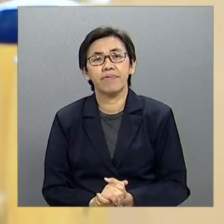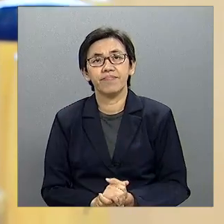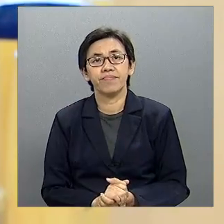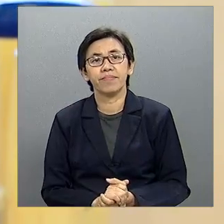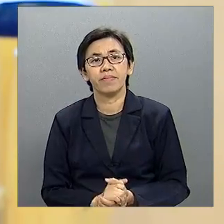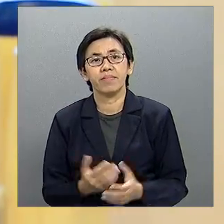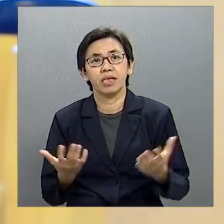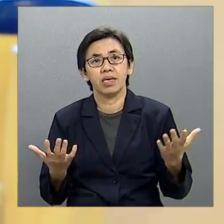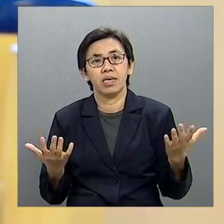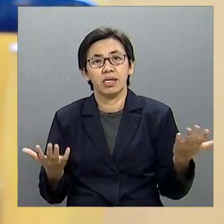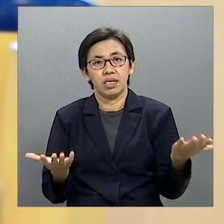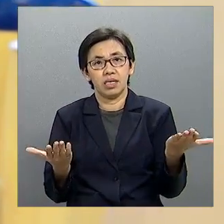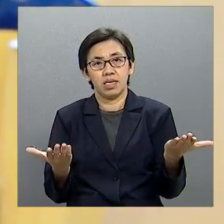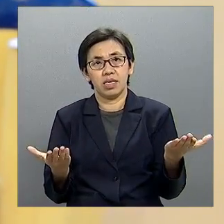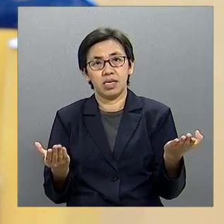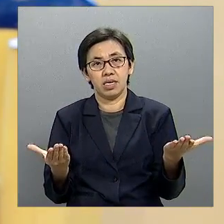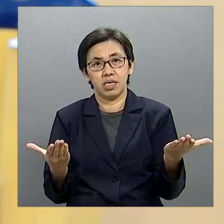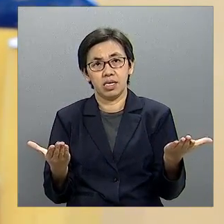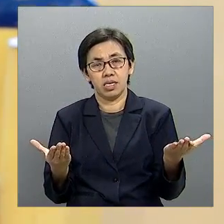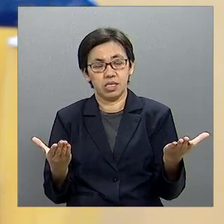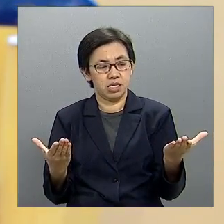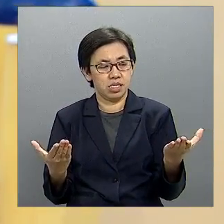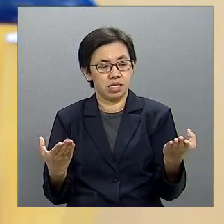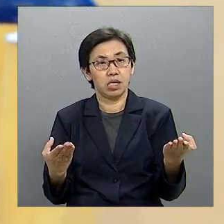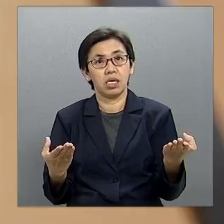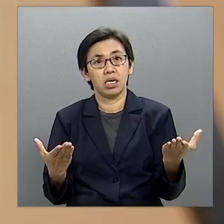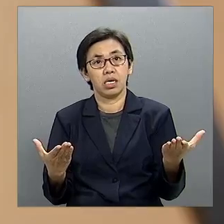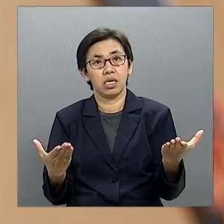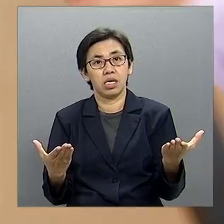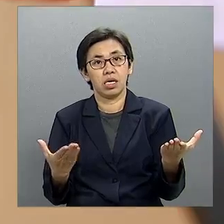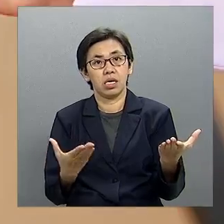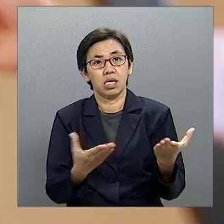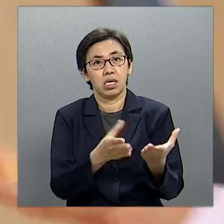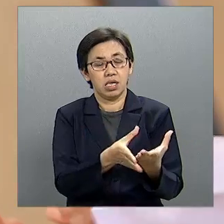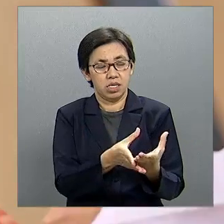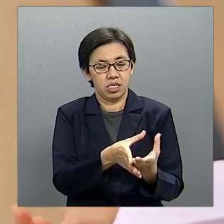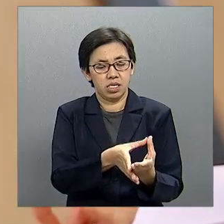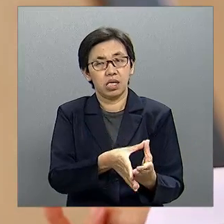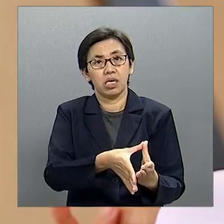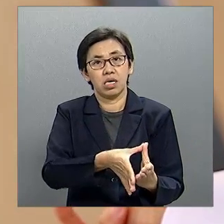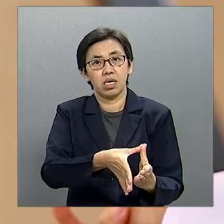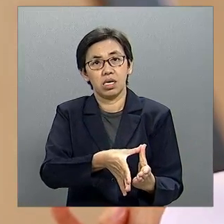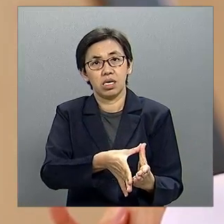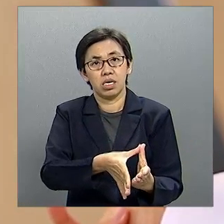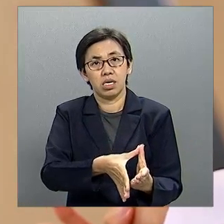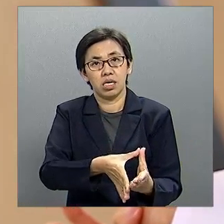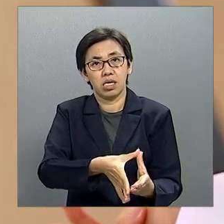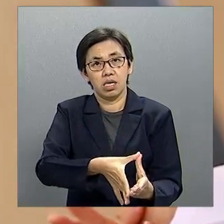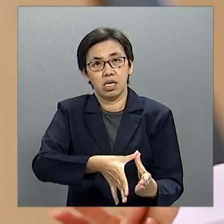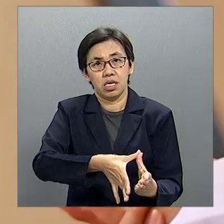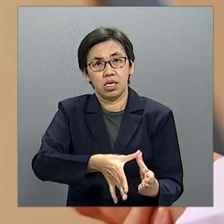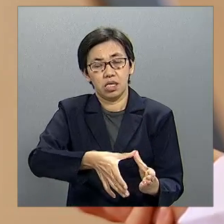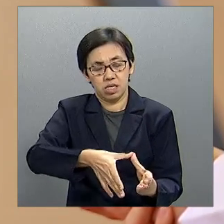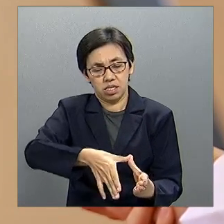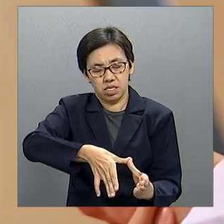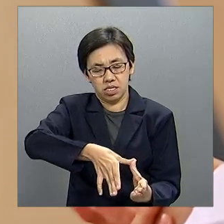กนิ้วมือขึ้นมาทางด้านนี้กระดกเข้าหาลำตัวนะครับแล้วก็ใช้นิ้วอีกด้านเนี่ยเกรงต้านกัน กดลง ครับเกรงต้านกันถ้าใครที่เกรงต้